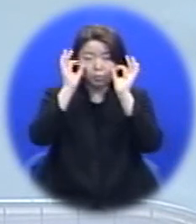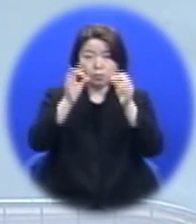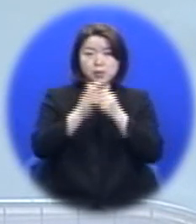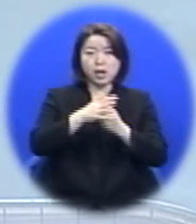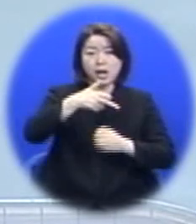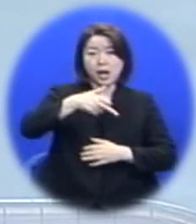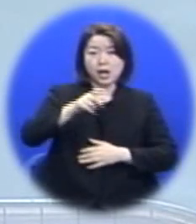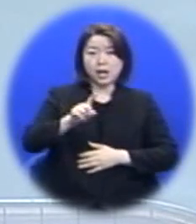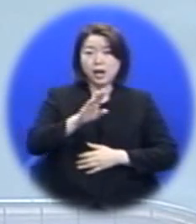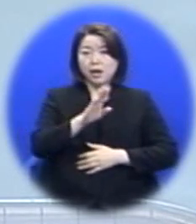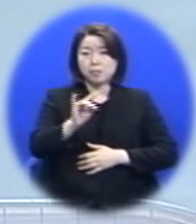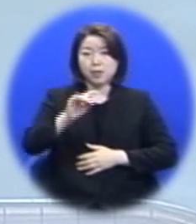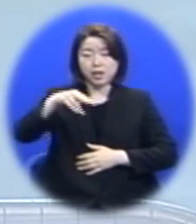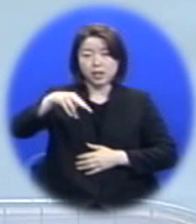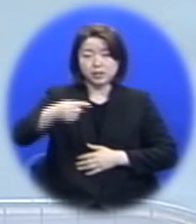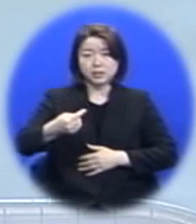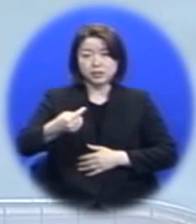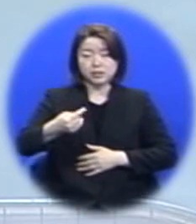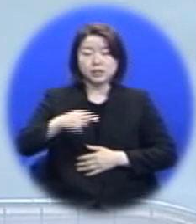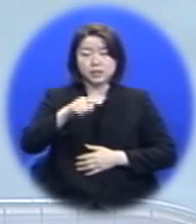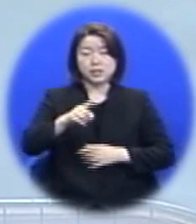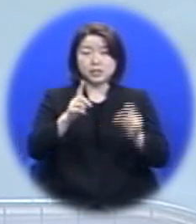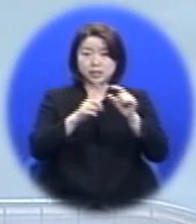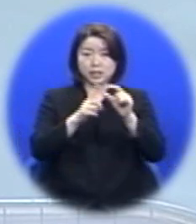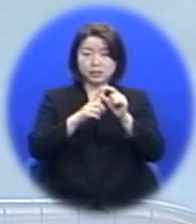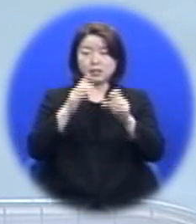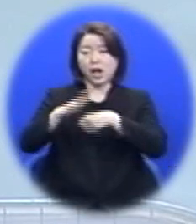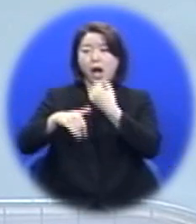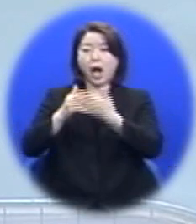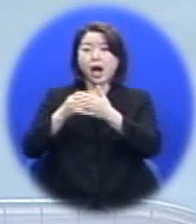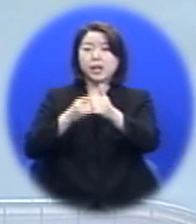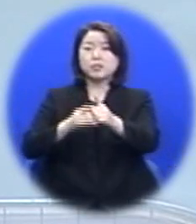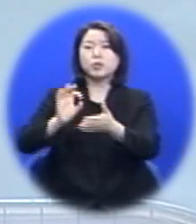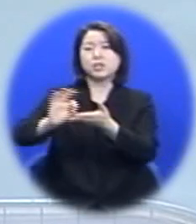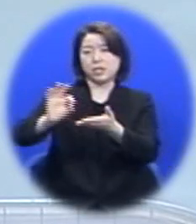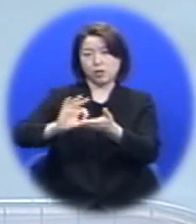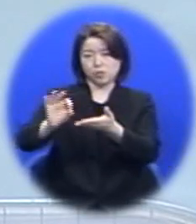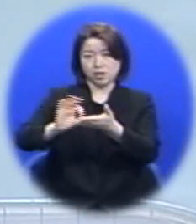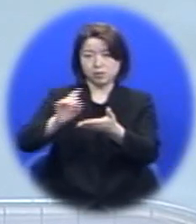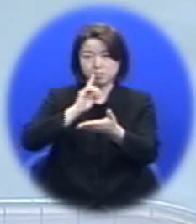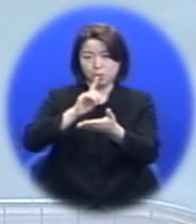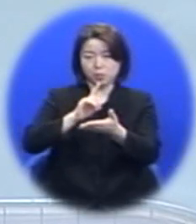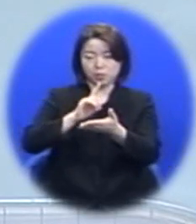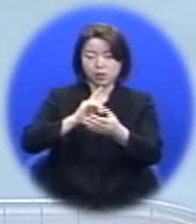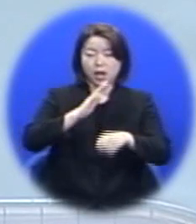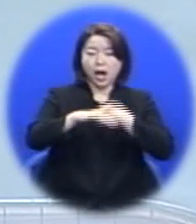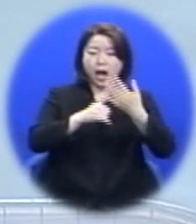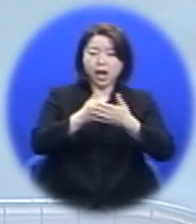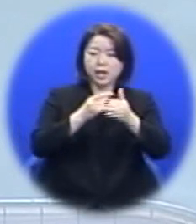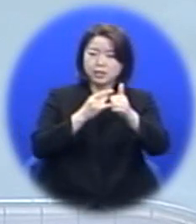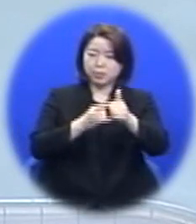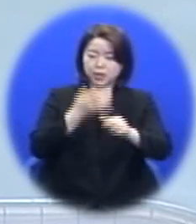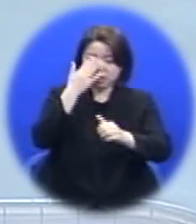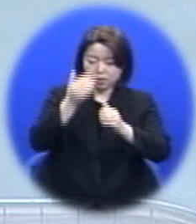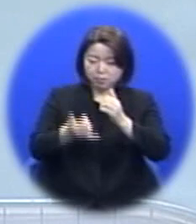카베드라고 하는 이 단어는 하나님께 쓰는 표현이에요. 하나님께 공경하라고 할 때도 똑같은 단어를